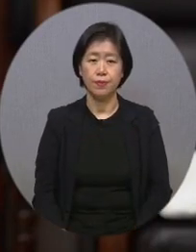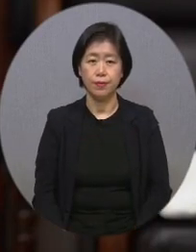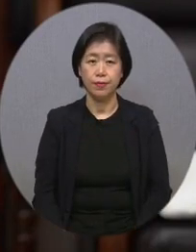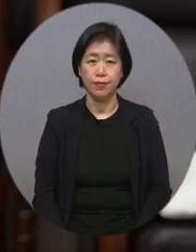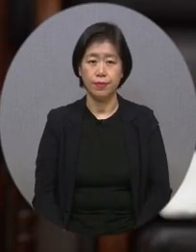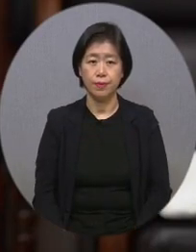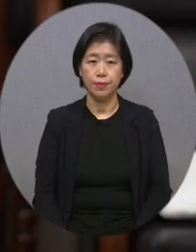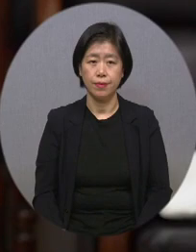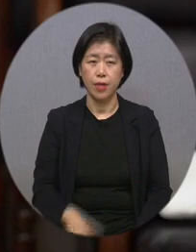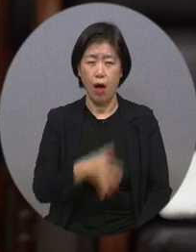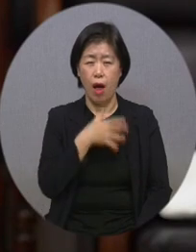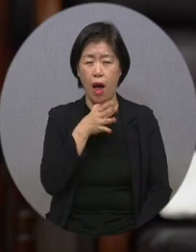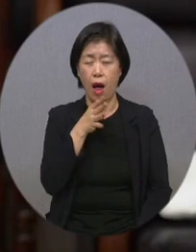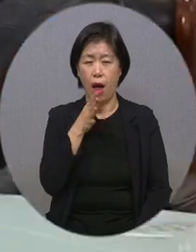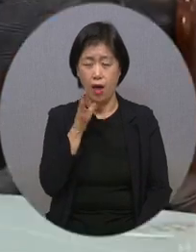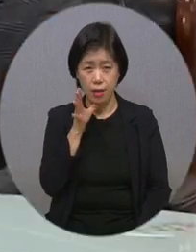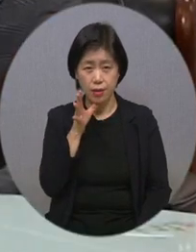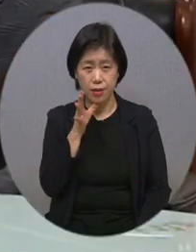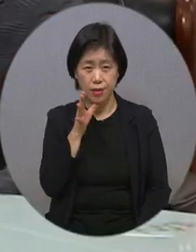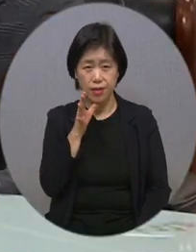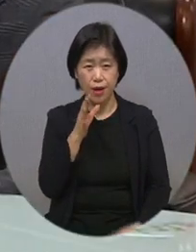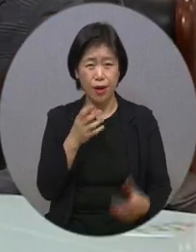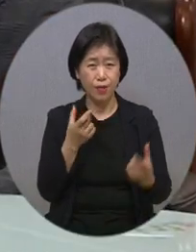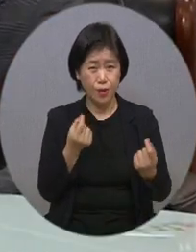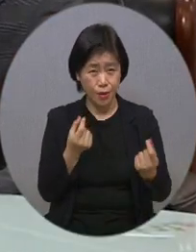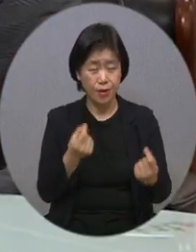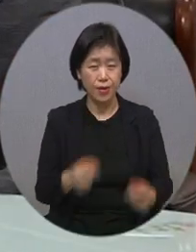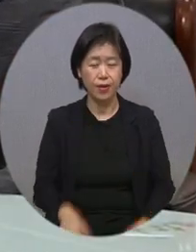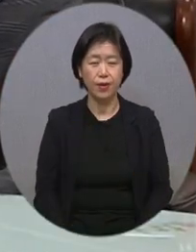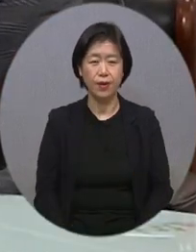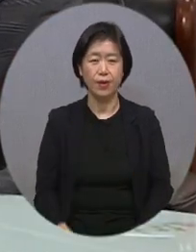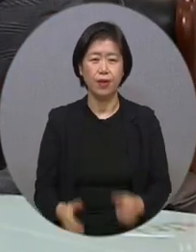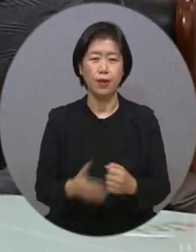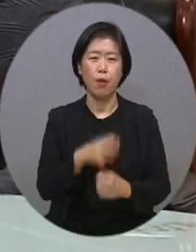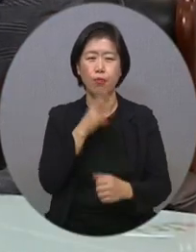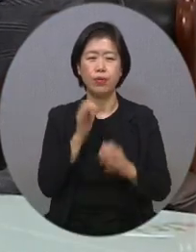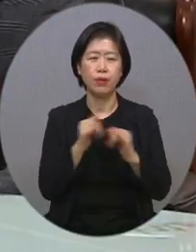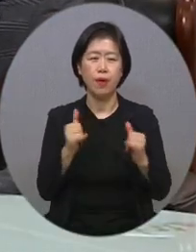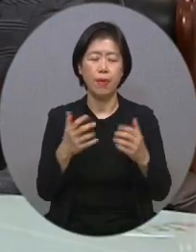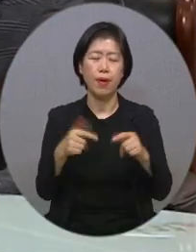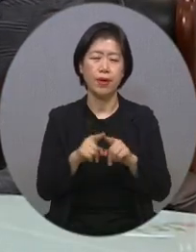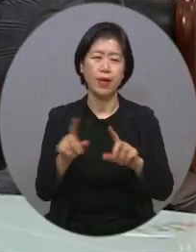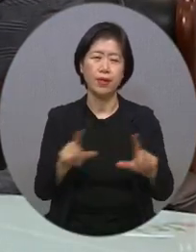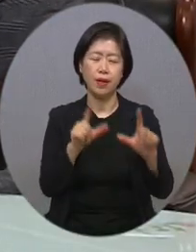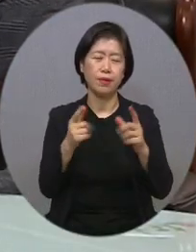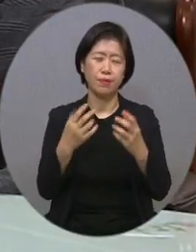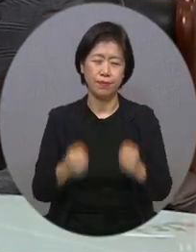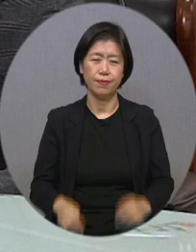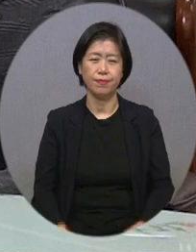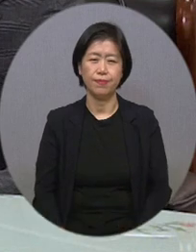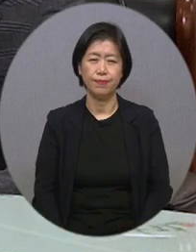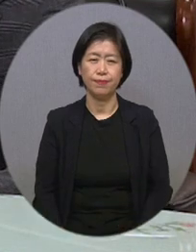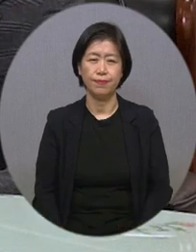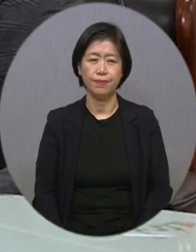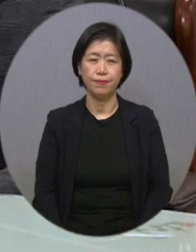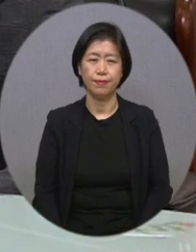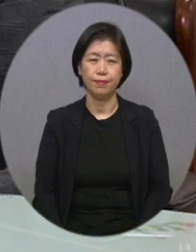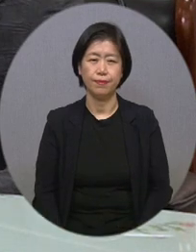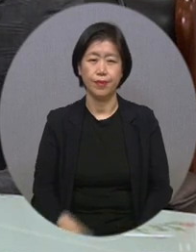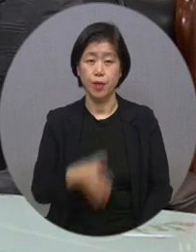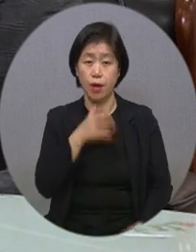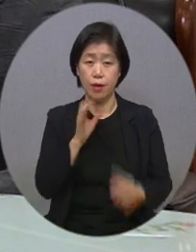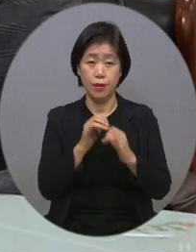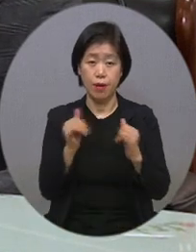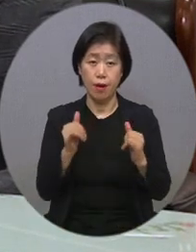요새는 초고령화 시대잖아요. 예. 예. 그러다 보니까 이제 어르신들이 굉장히 많은데 그럼 어르신들의 그 건강 생활을